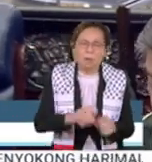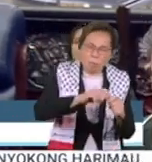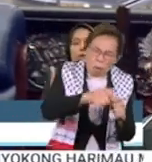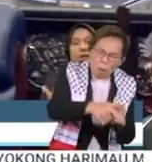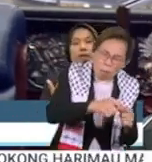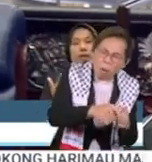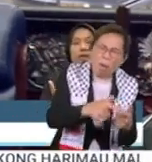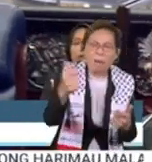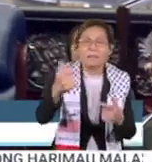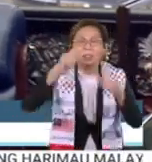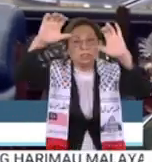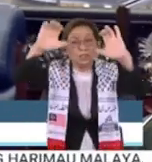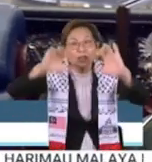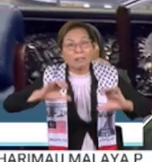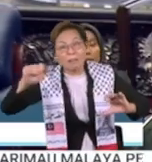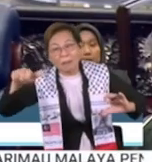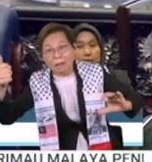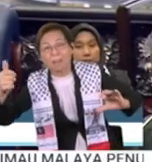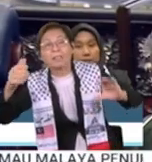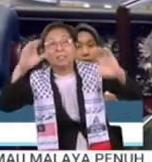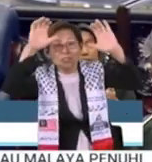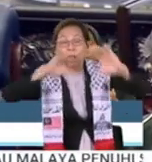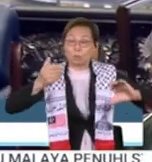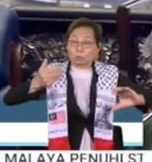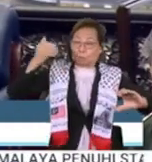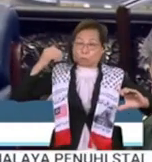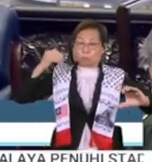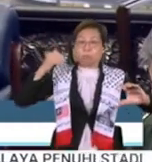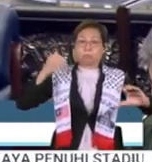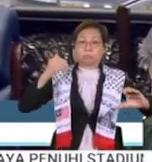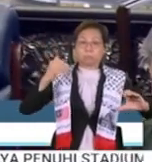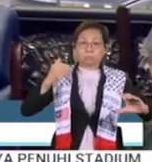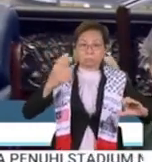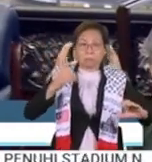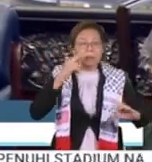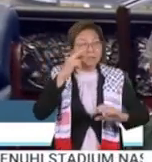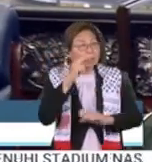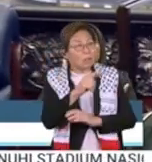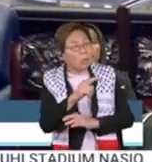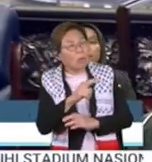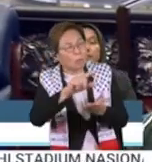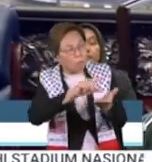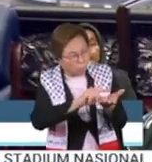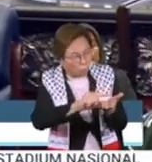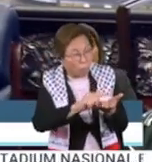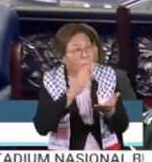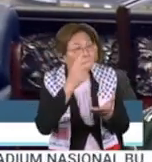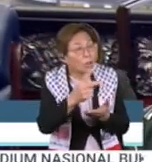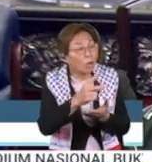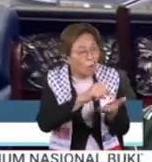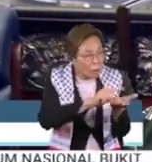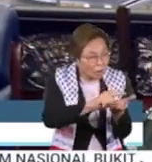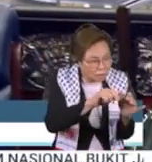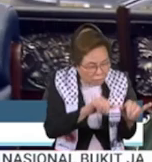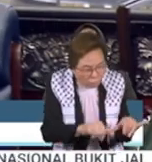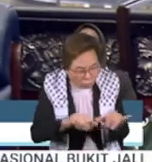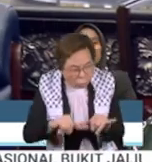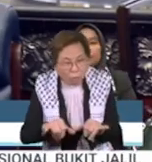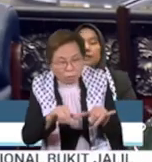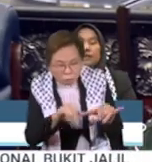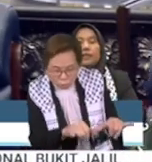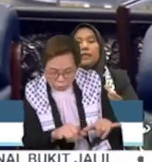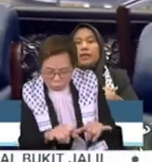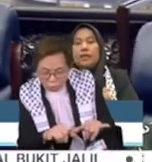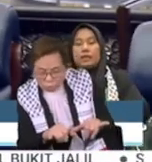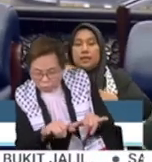itu pendekatan sebelum ini ialah seberapa yang baik dilihat kepada pendapatan, diukur kepada garis